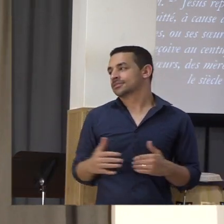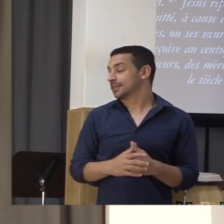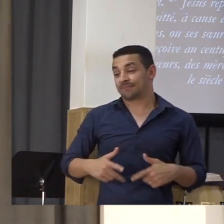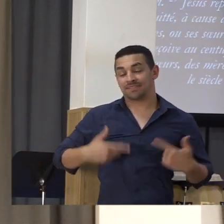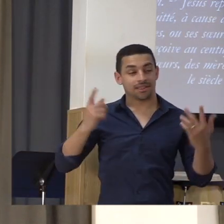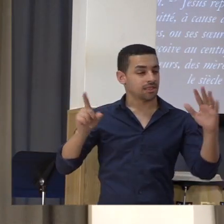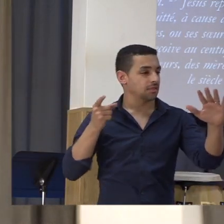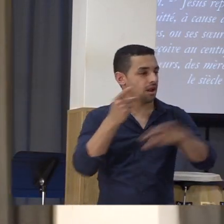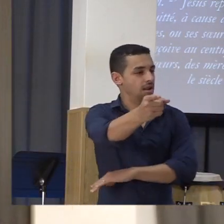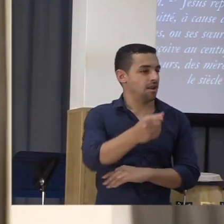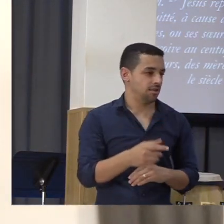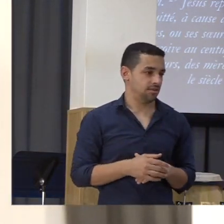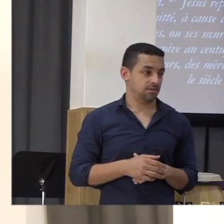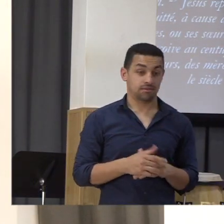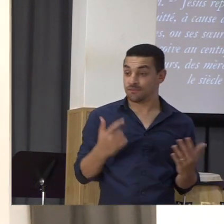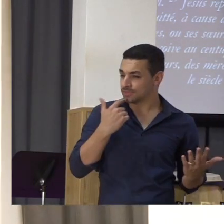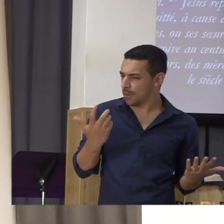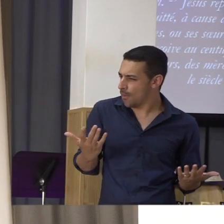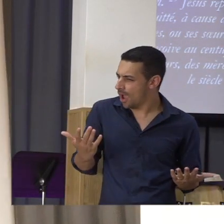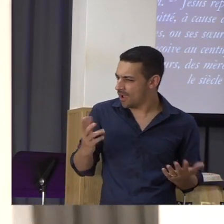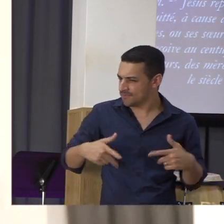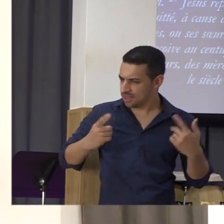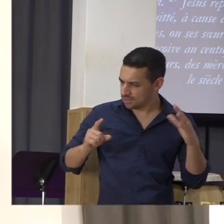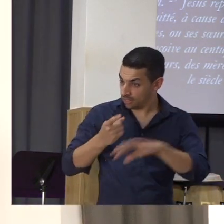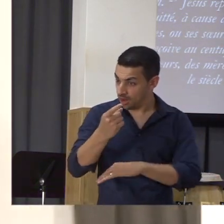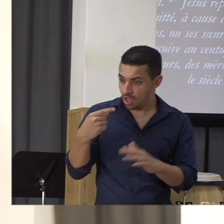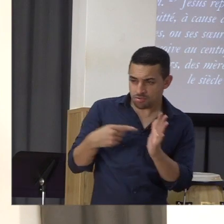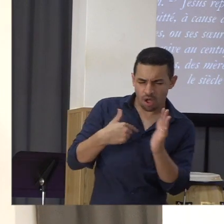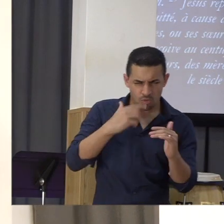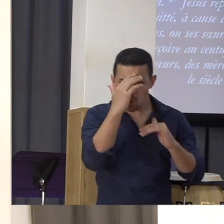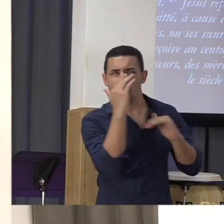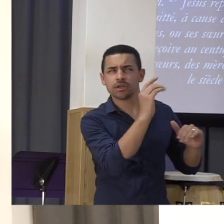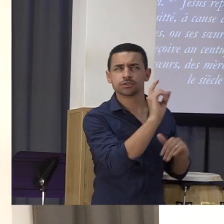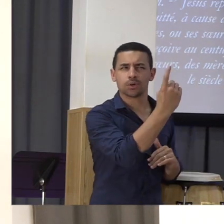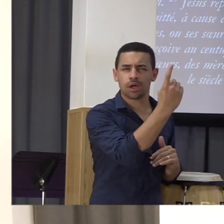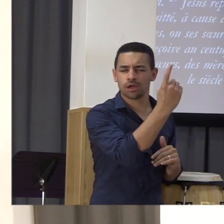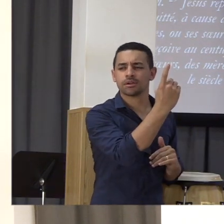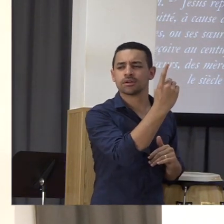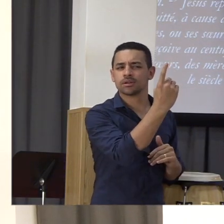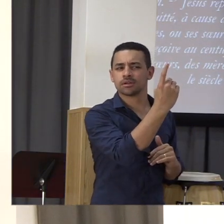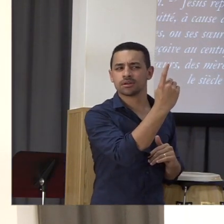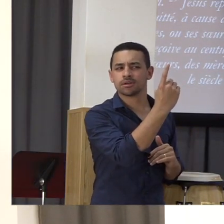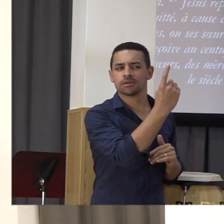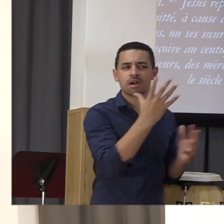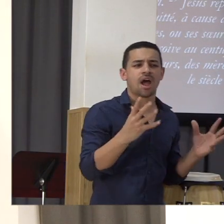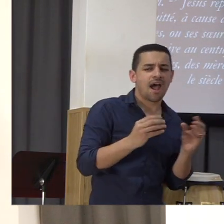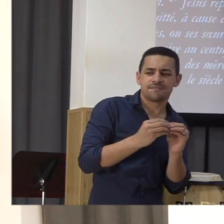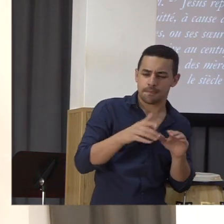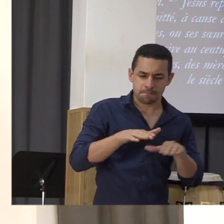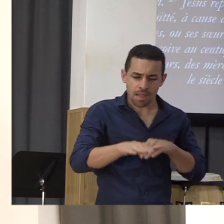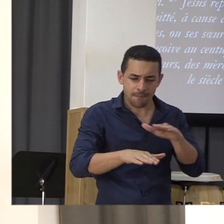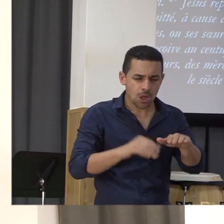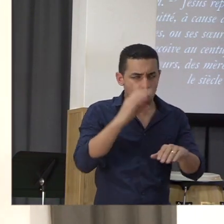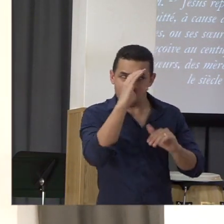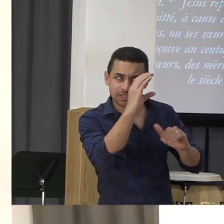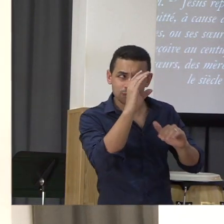la vie éternelle. Autrement dit, lorsque nous faisons confiance au Seigneur, avec ces 2-3 pas que nous faisons chaque